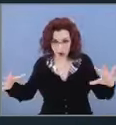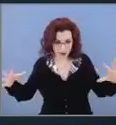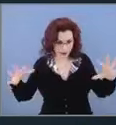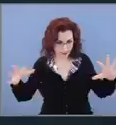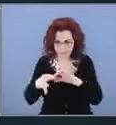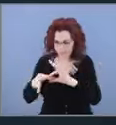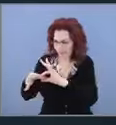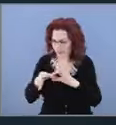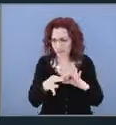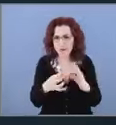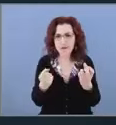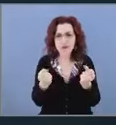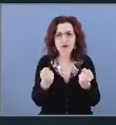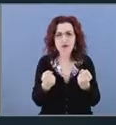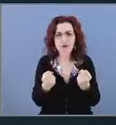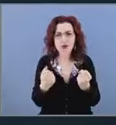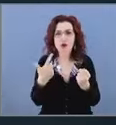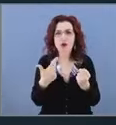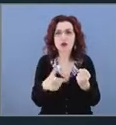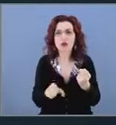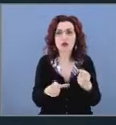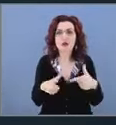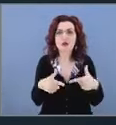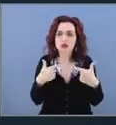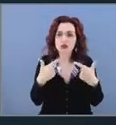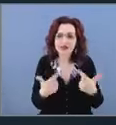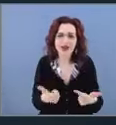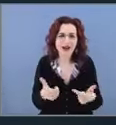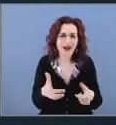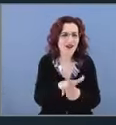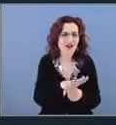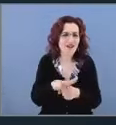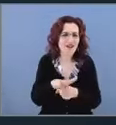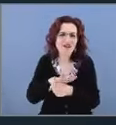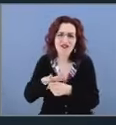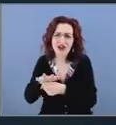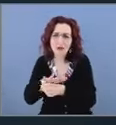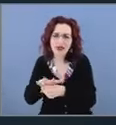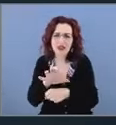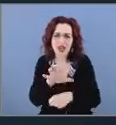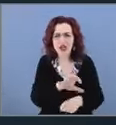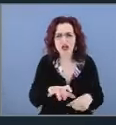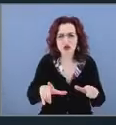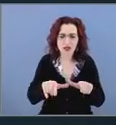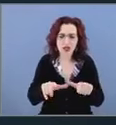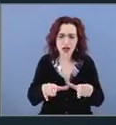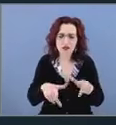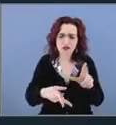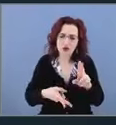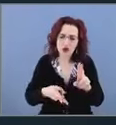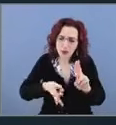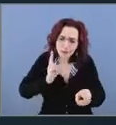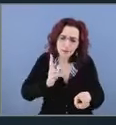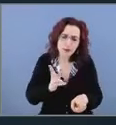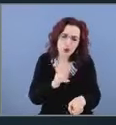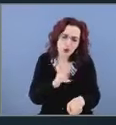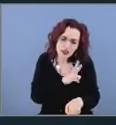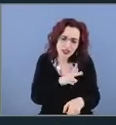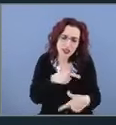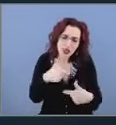diciamo, tutte le famiglie della regione Lazio di nuove opportunità. Perché veramente